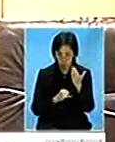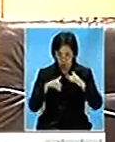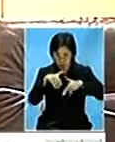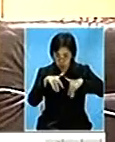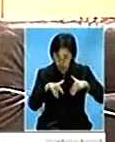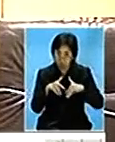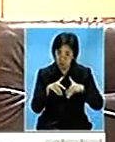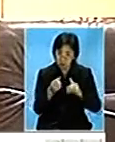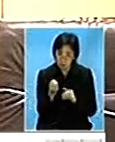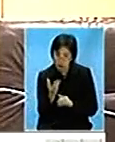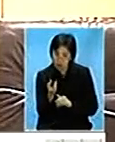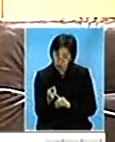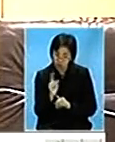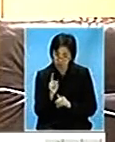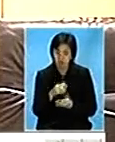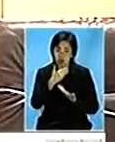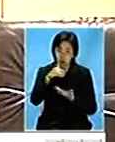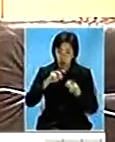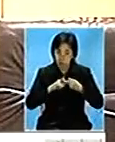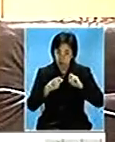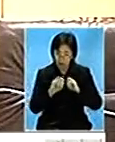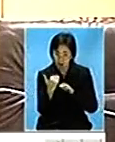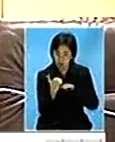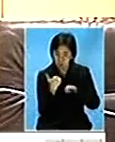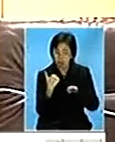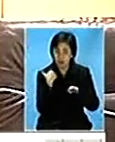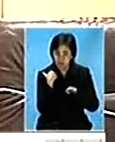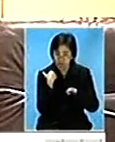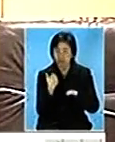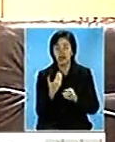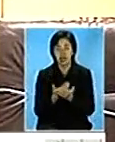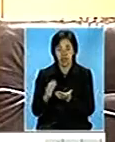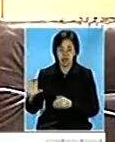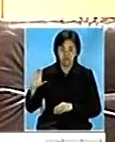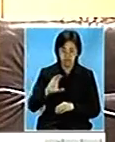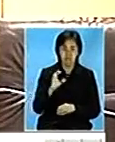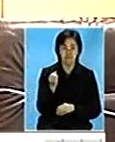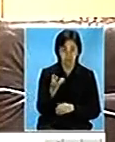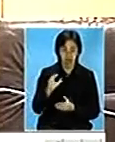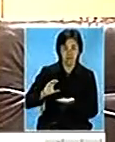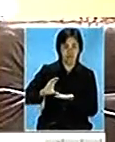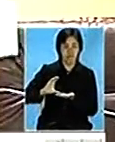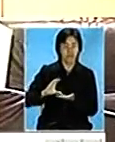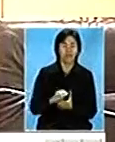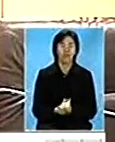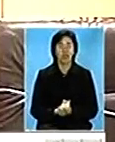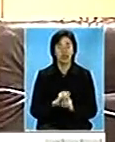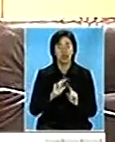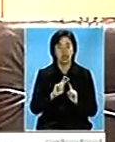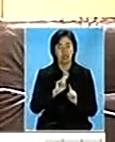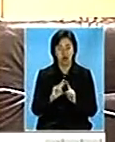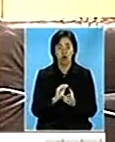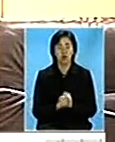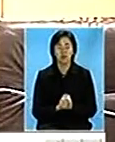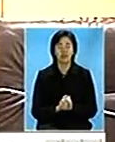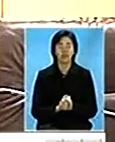ากมีปัญหาการขนส่งมากก็จะได้รับงบประมาณมาก ประการที่สองระดับความ